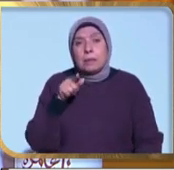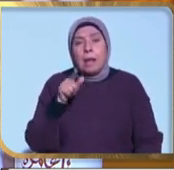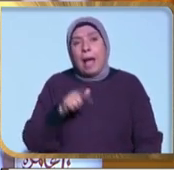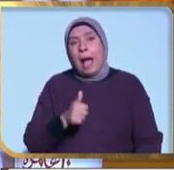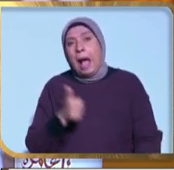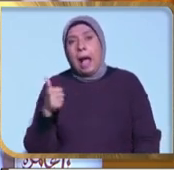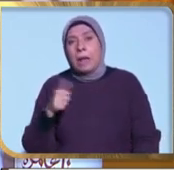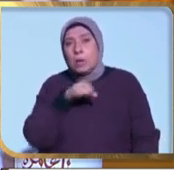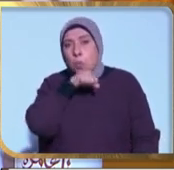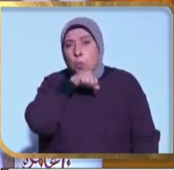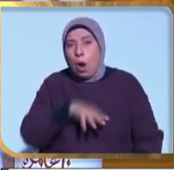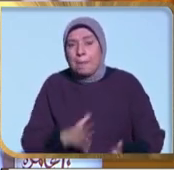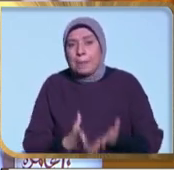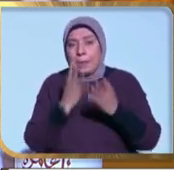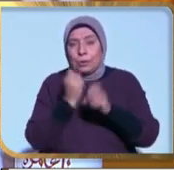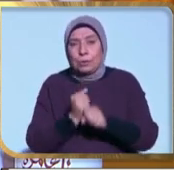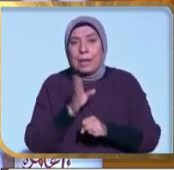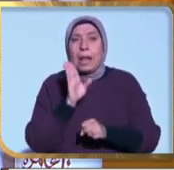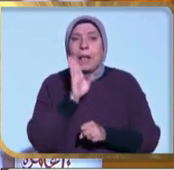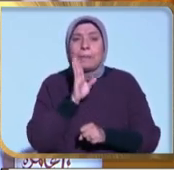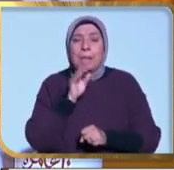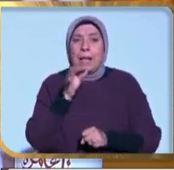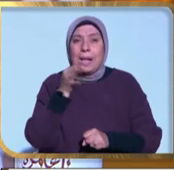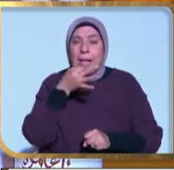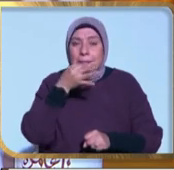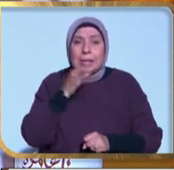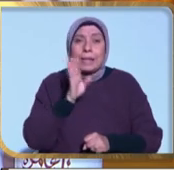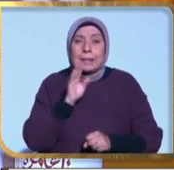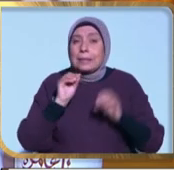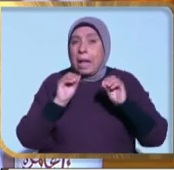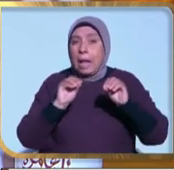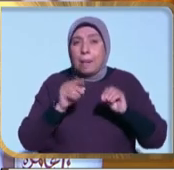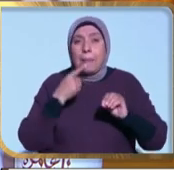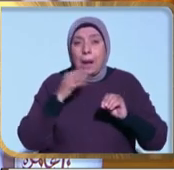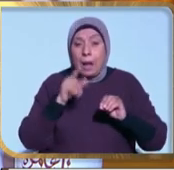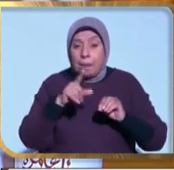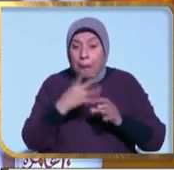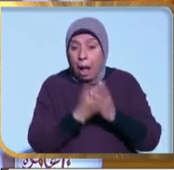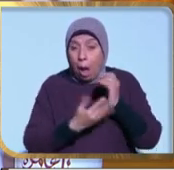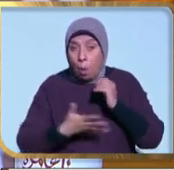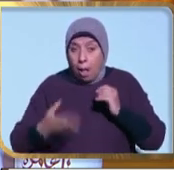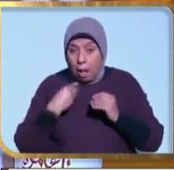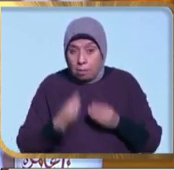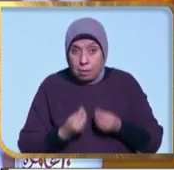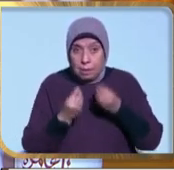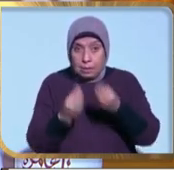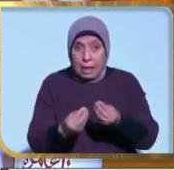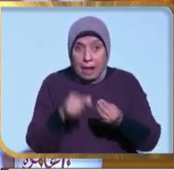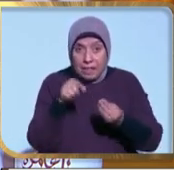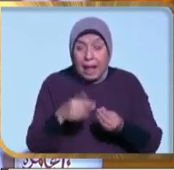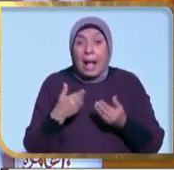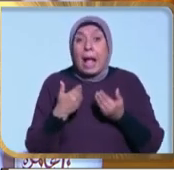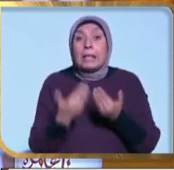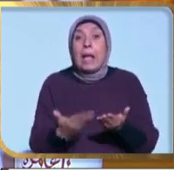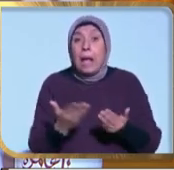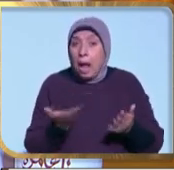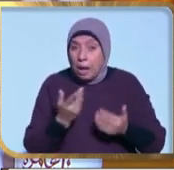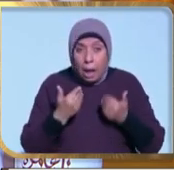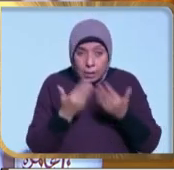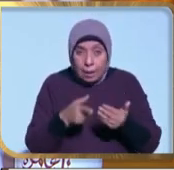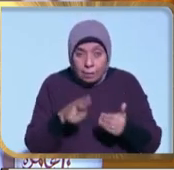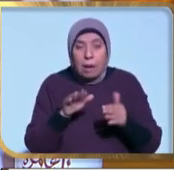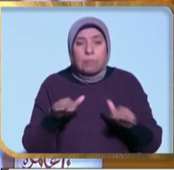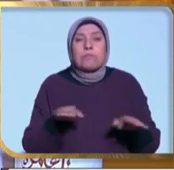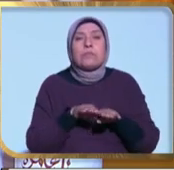قال قال معلما ساووا بين اولادكم في العطيه يعني لما تيجوا تدوا لولادكم حاجه